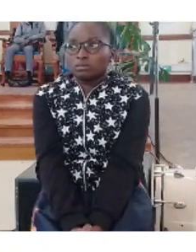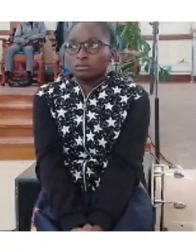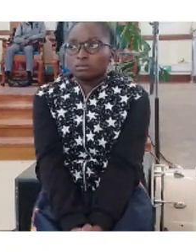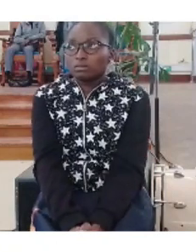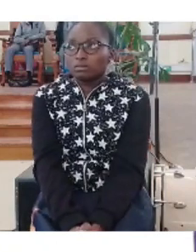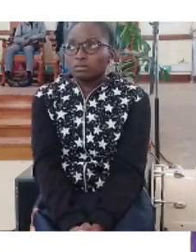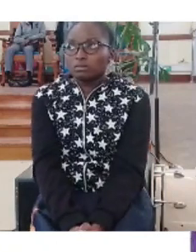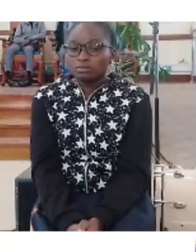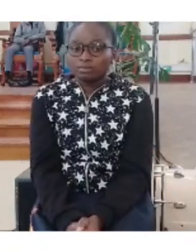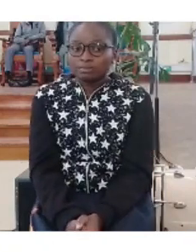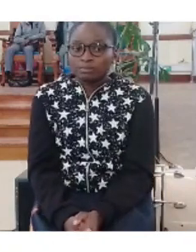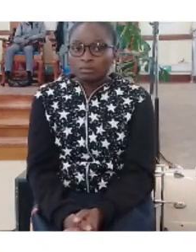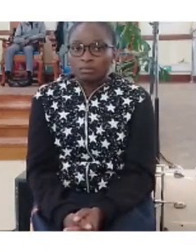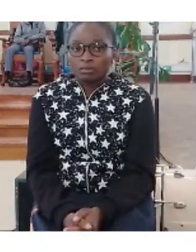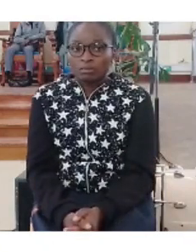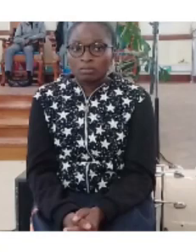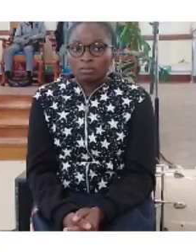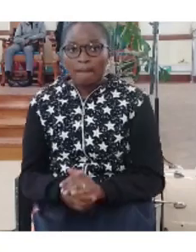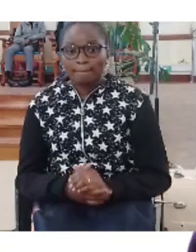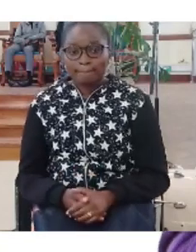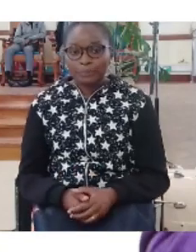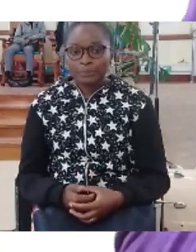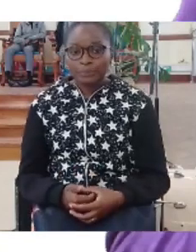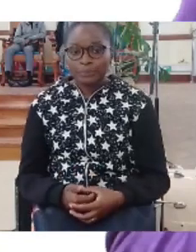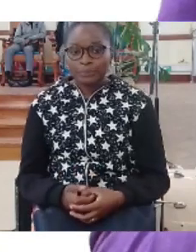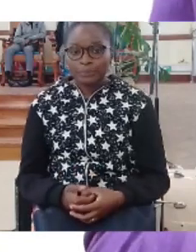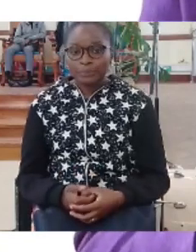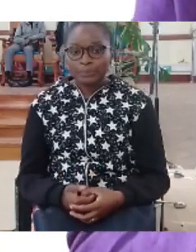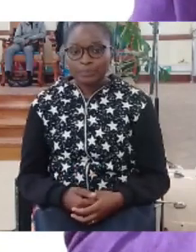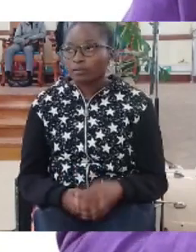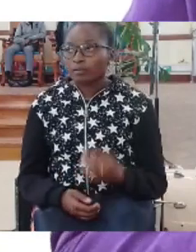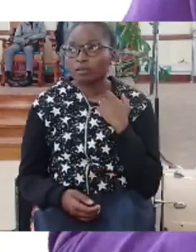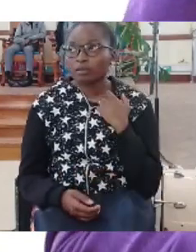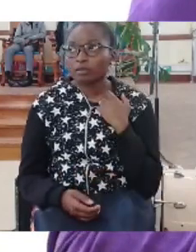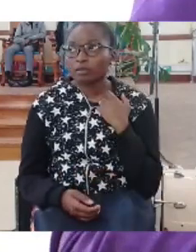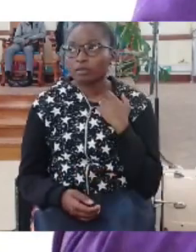Na ama hatere liya maigire merikafu. Madhye mwenore o gewa iria.